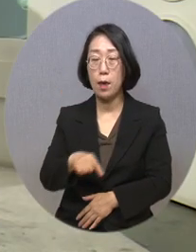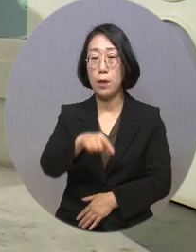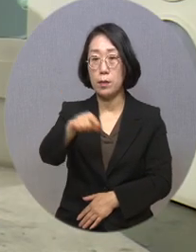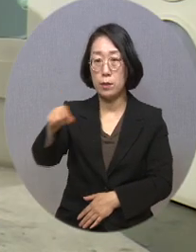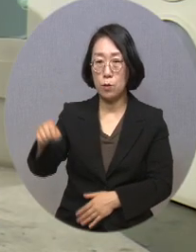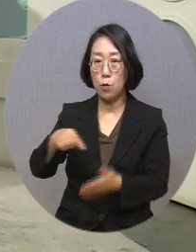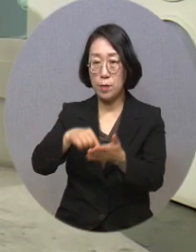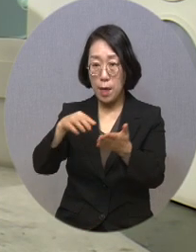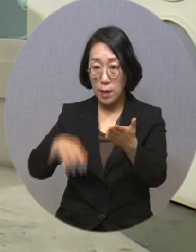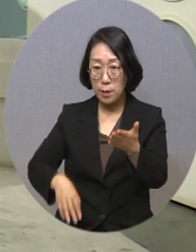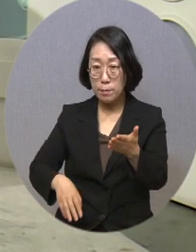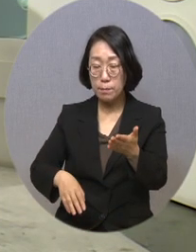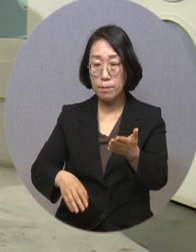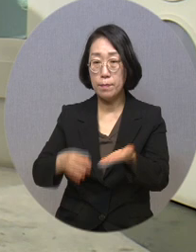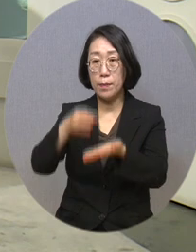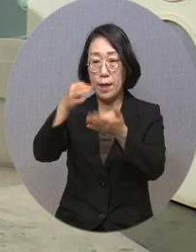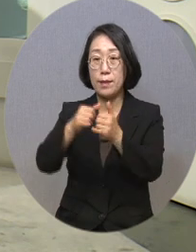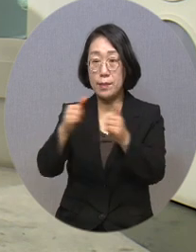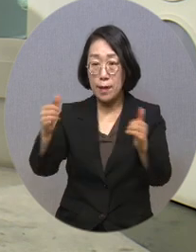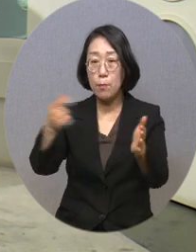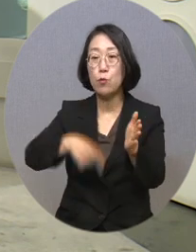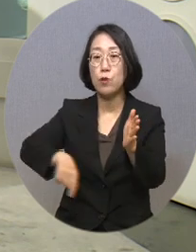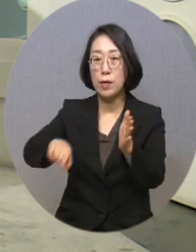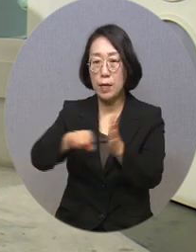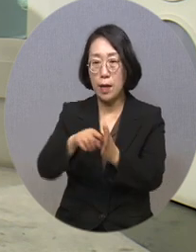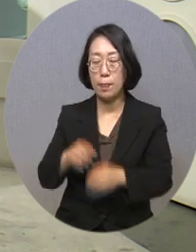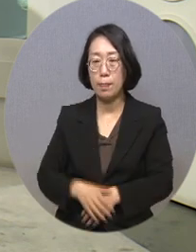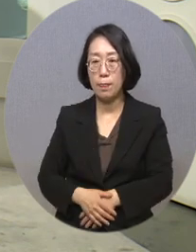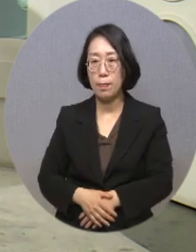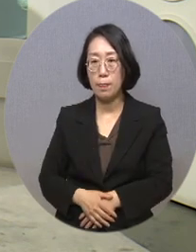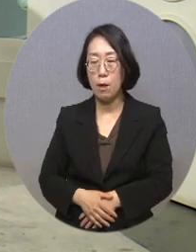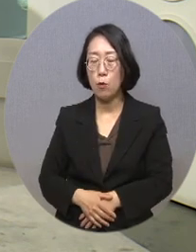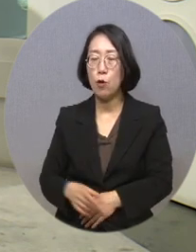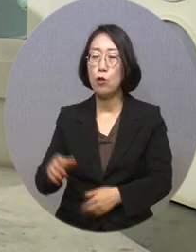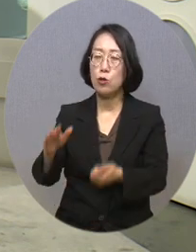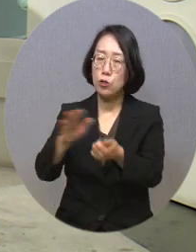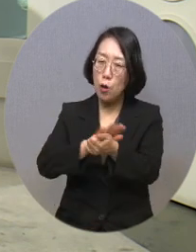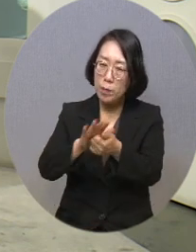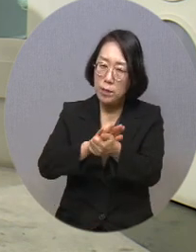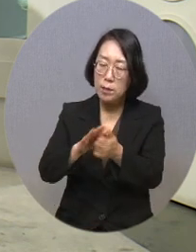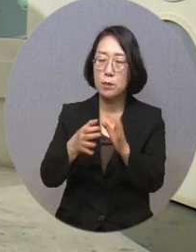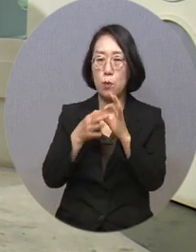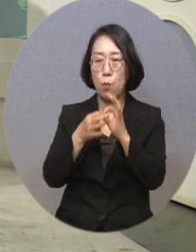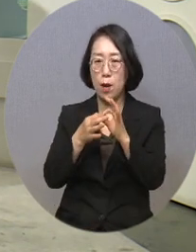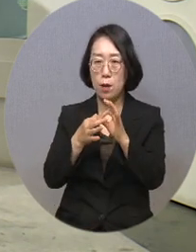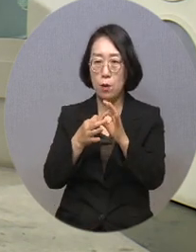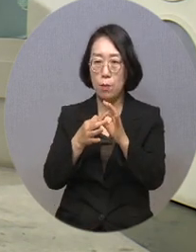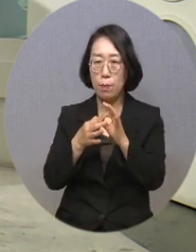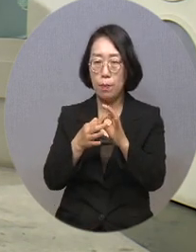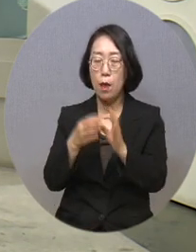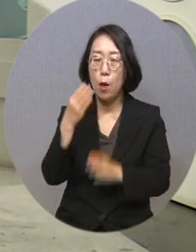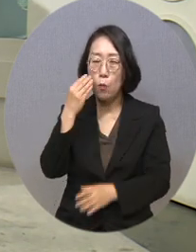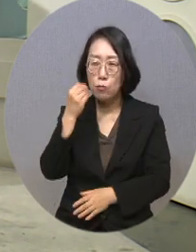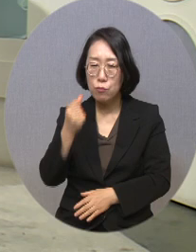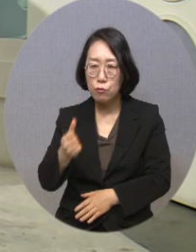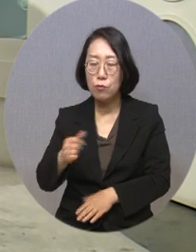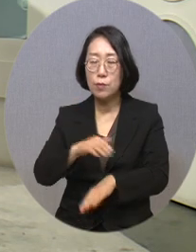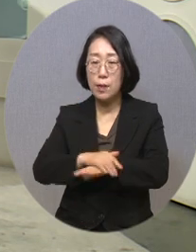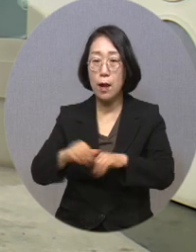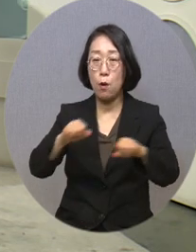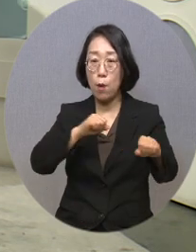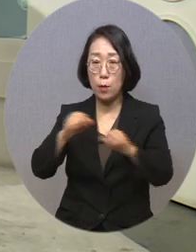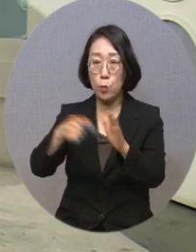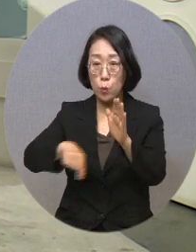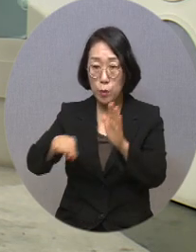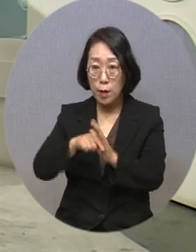말하는 납세자를 위한 세무사의 적극적인 서비스 제도의 민화란 활동을 위한